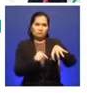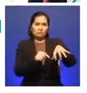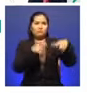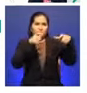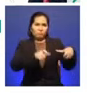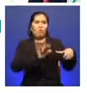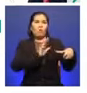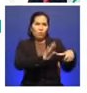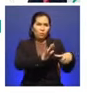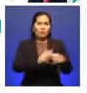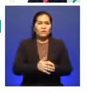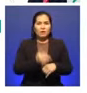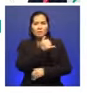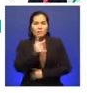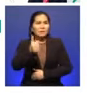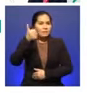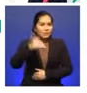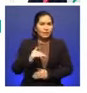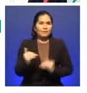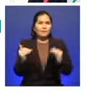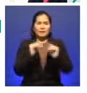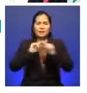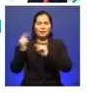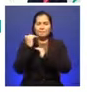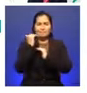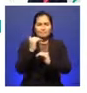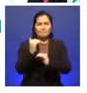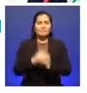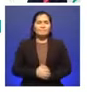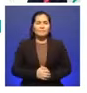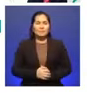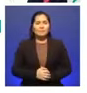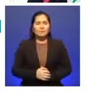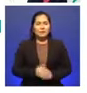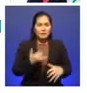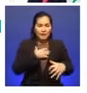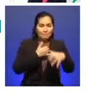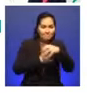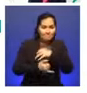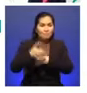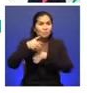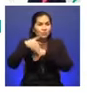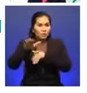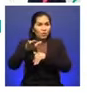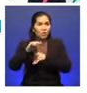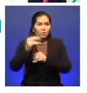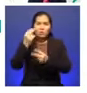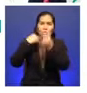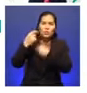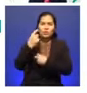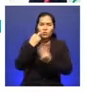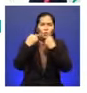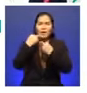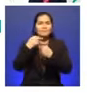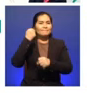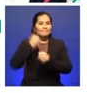าะอยู่ในพื้นที่ที่ถูกจำกัดและไม่สามารถออกมาภายนอกเพื่อรับบริการได้